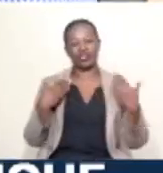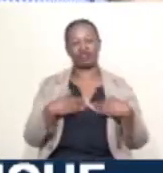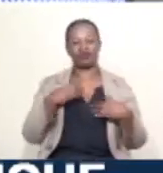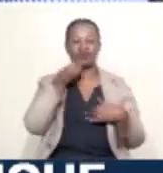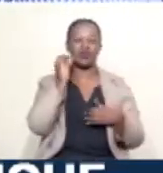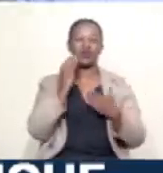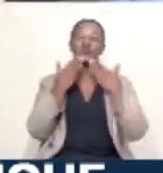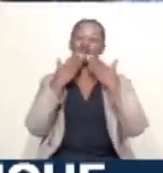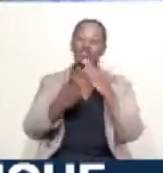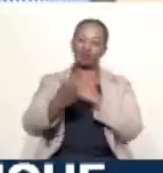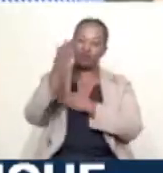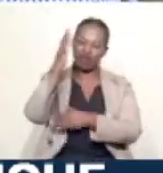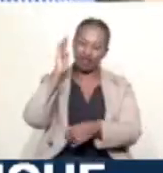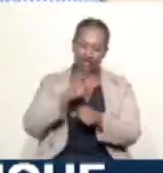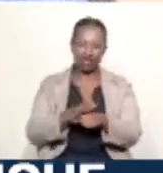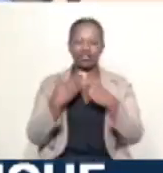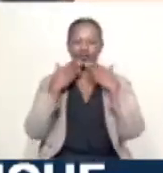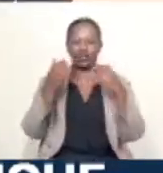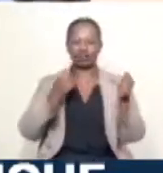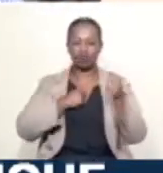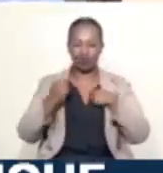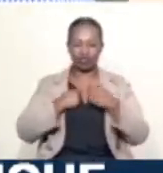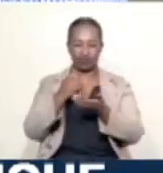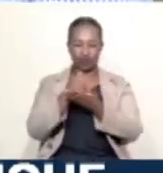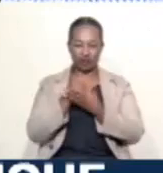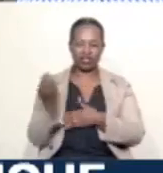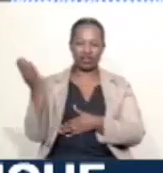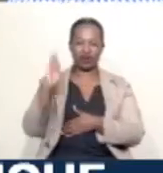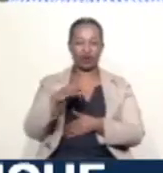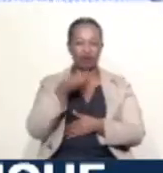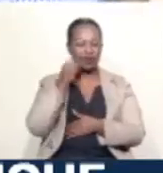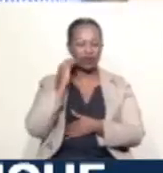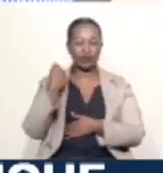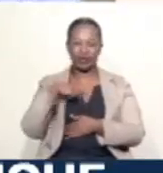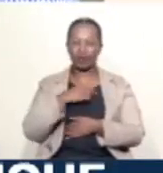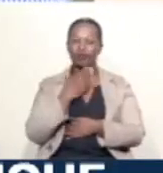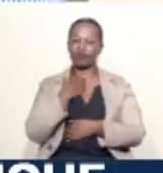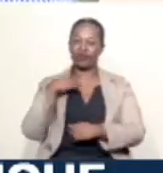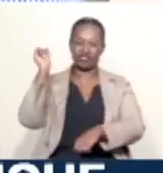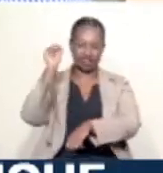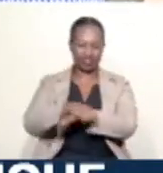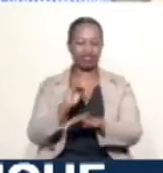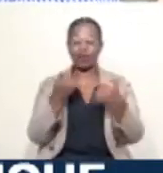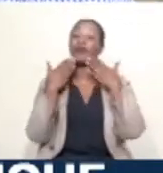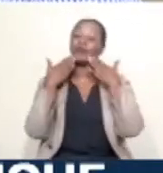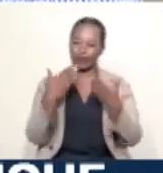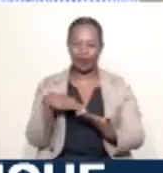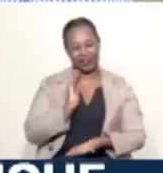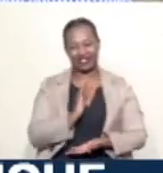turashima imana cyane turashima Rwanda rwadufashe kugaruka mu rugo tubifurije intsinzi muri uyu mukino murakoze